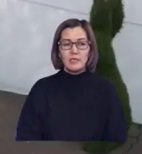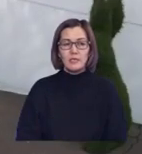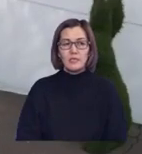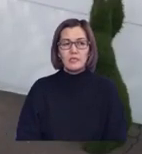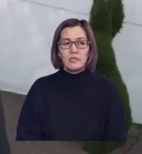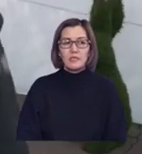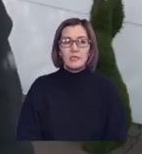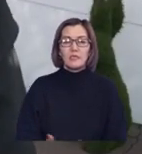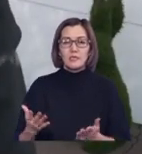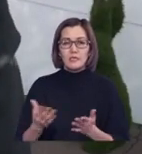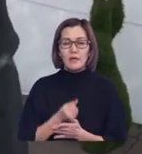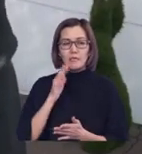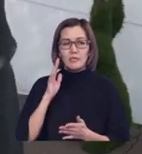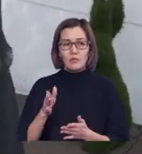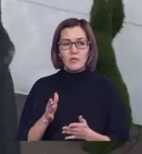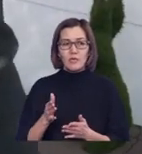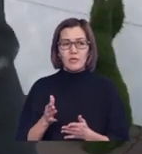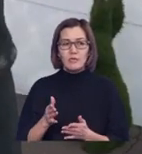осындай табысты болайық қазақ елі.